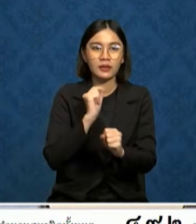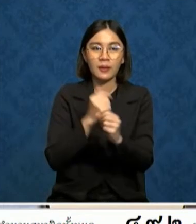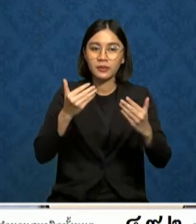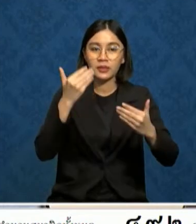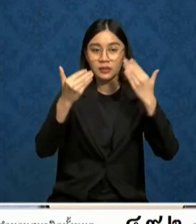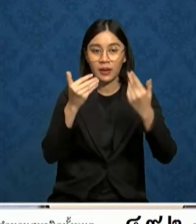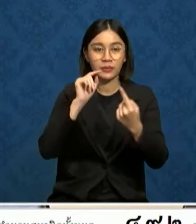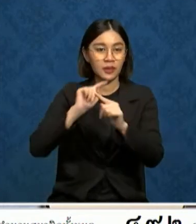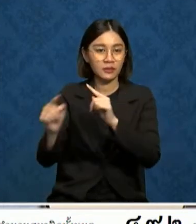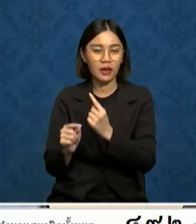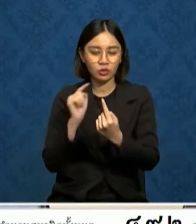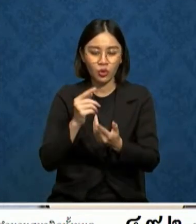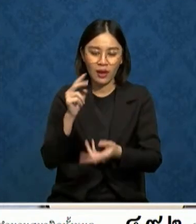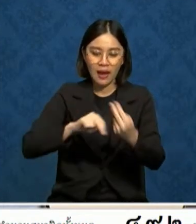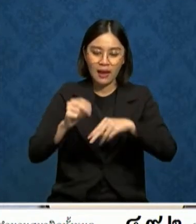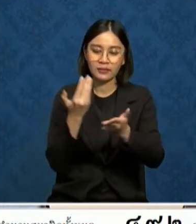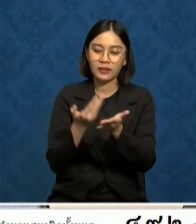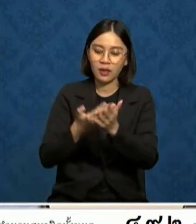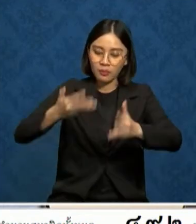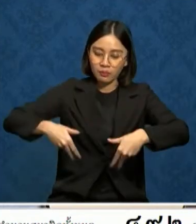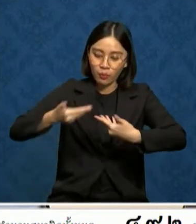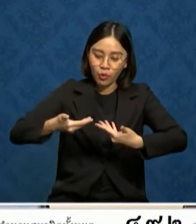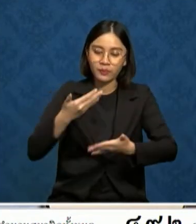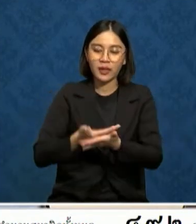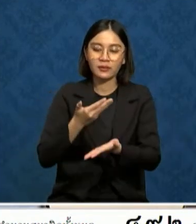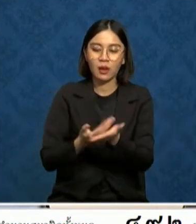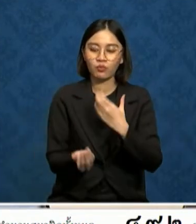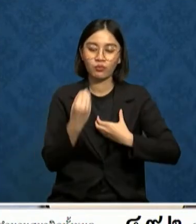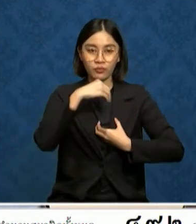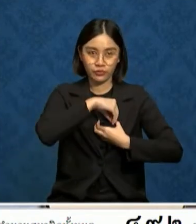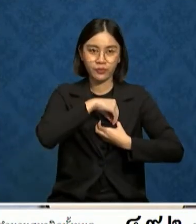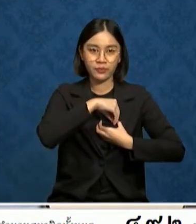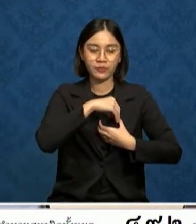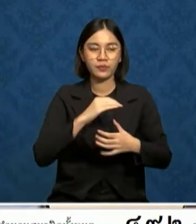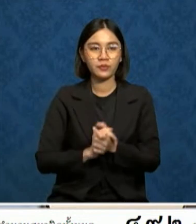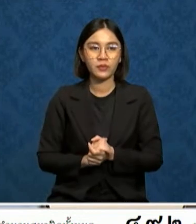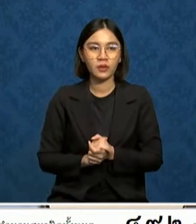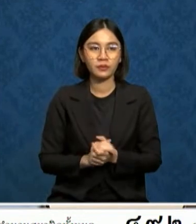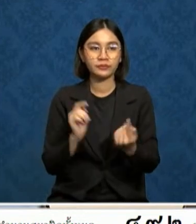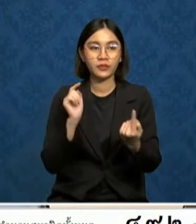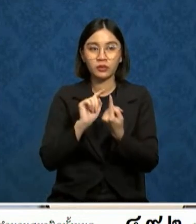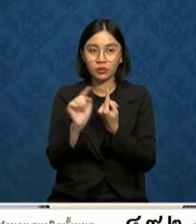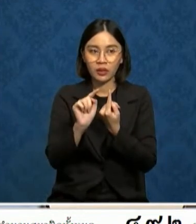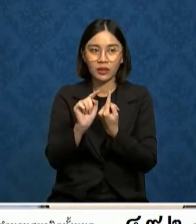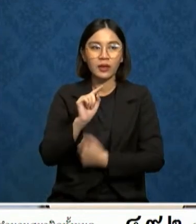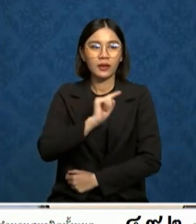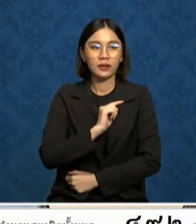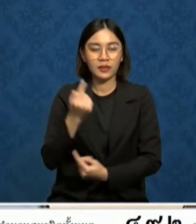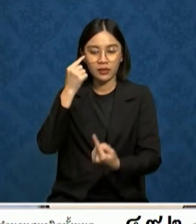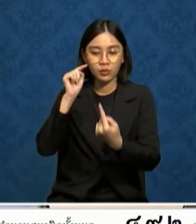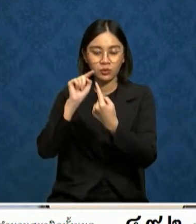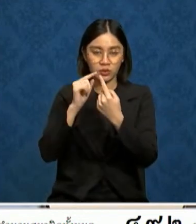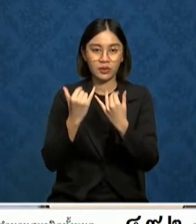เพื่อหารายได้แสวงกำไรซึ่งเป็นส่วนหนึ่งของวัตถุประส